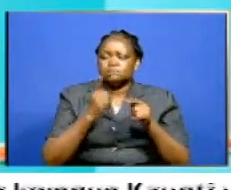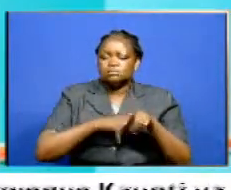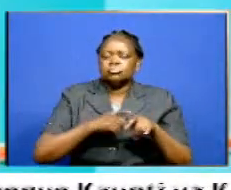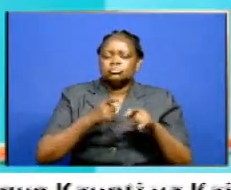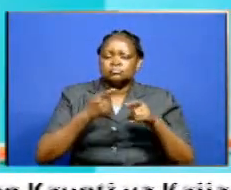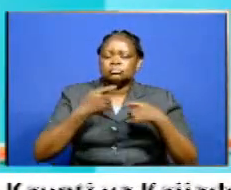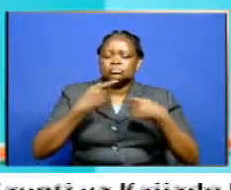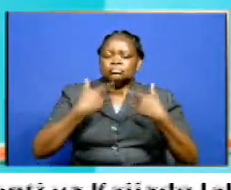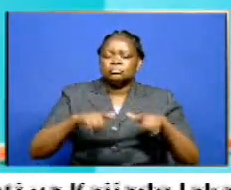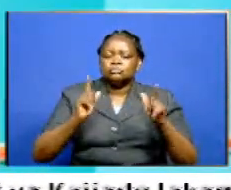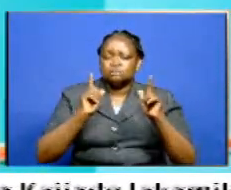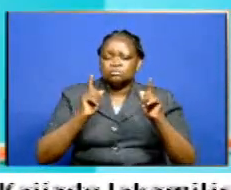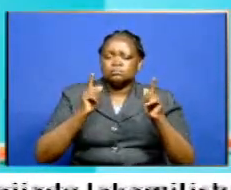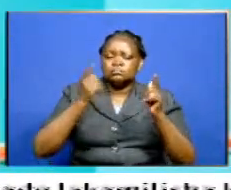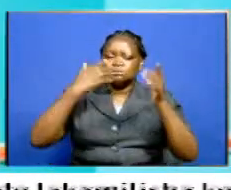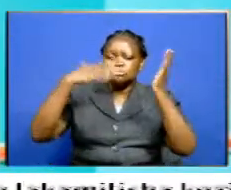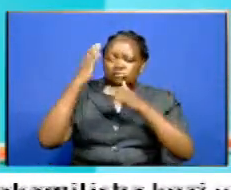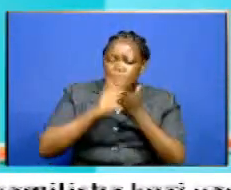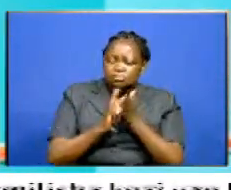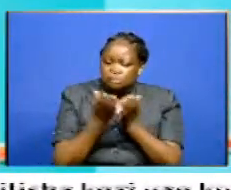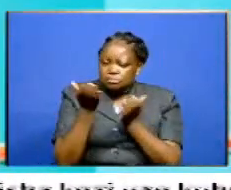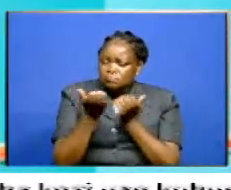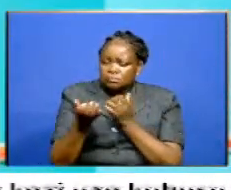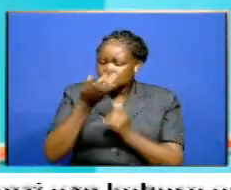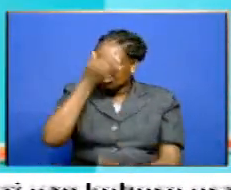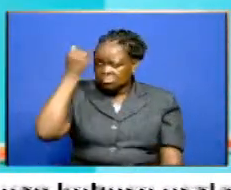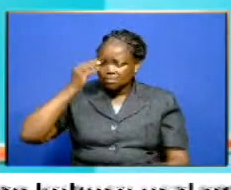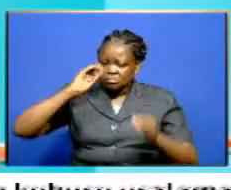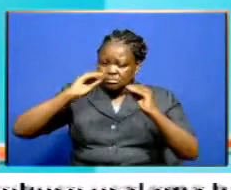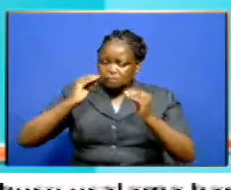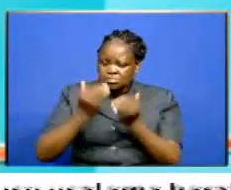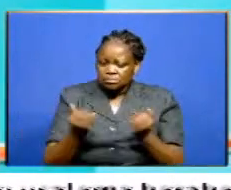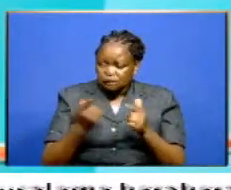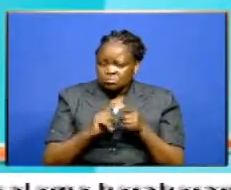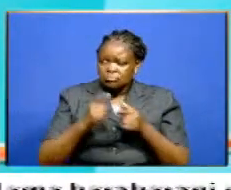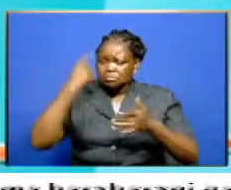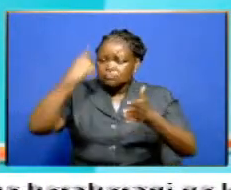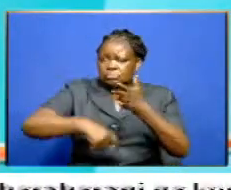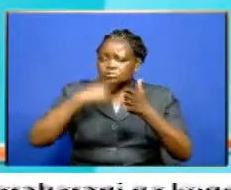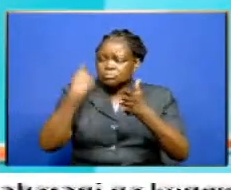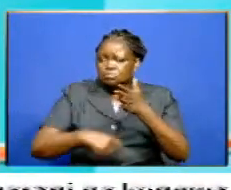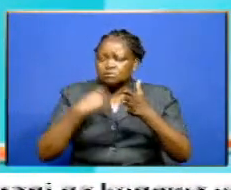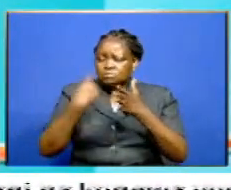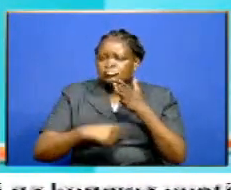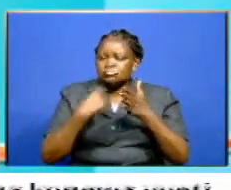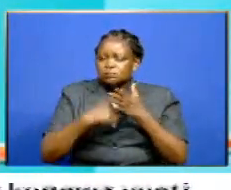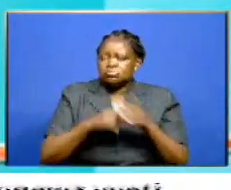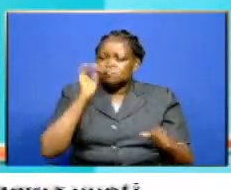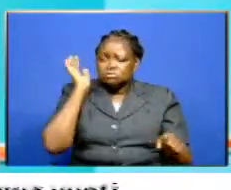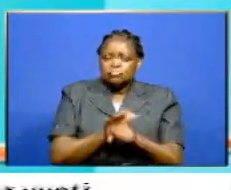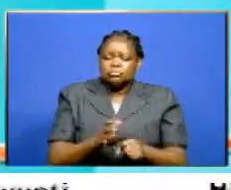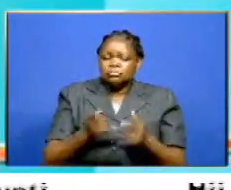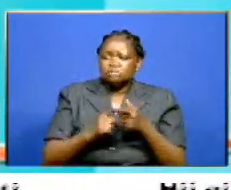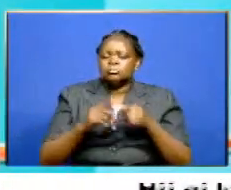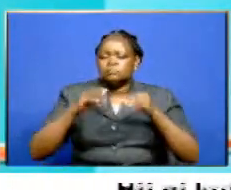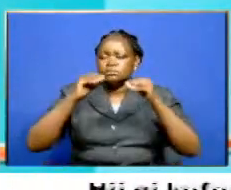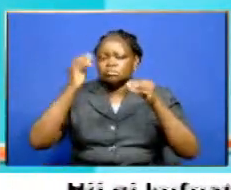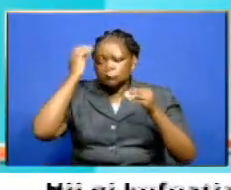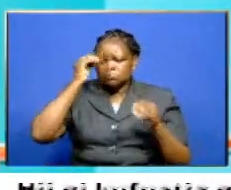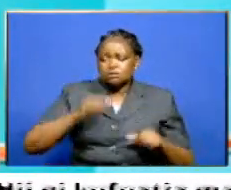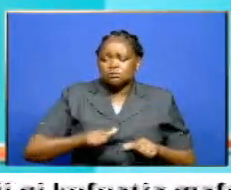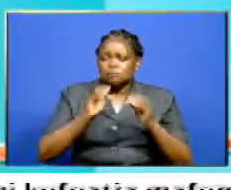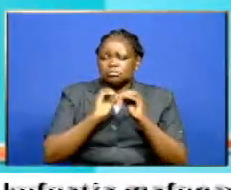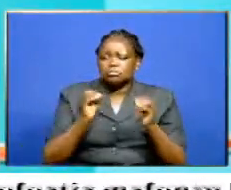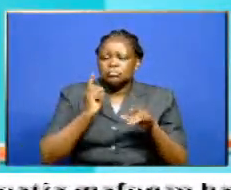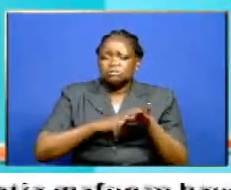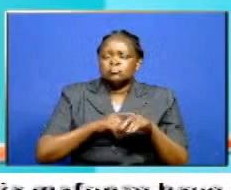vyuo vikuu kuwa business enterprises, watasahau kufunza watoto na watawatoza karo mingi, na quality education haitasonga mbele.